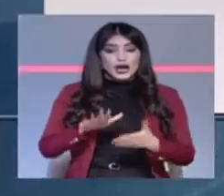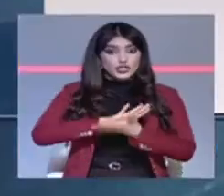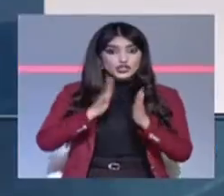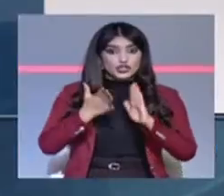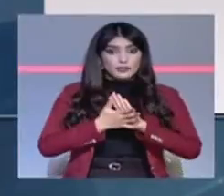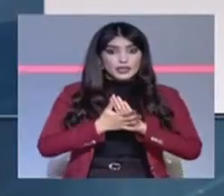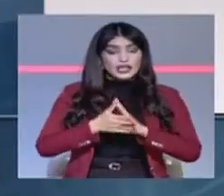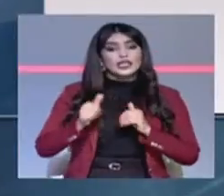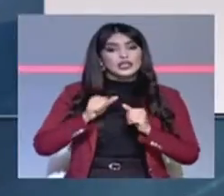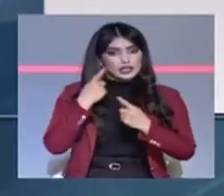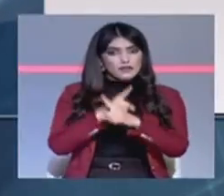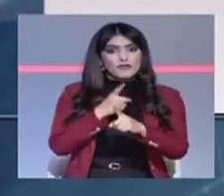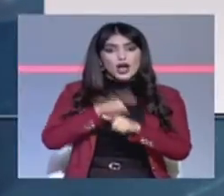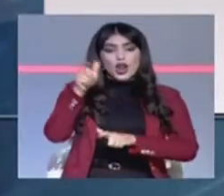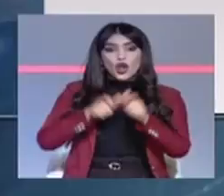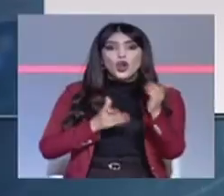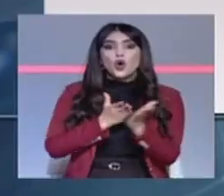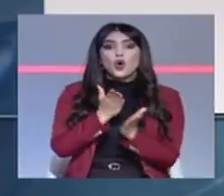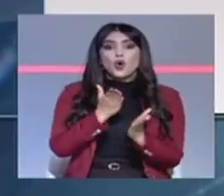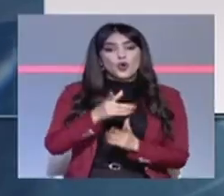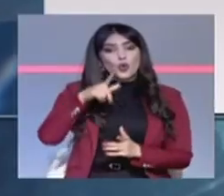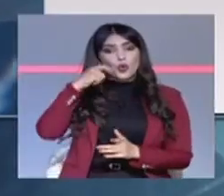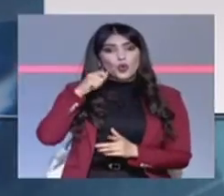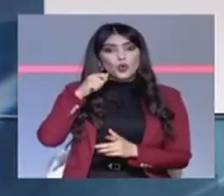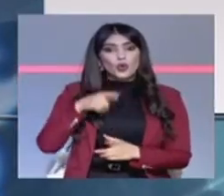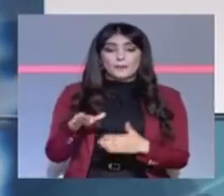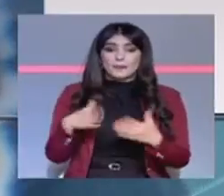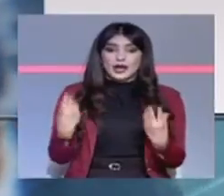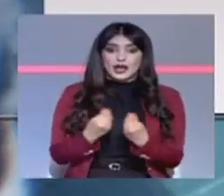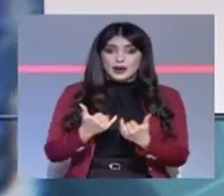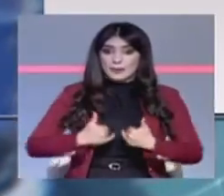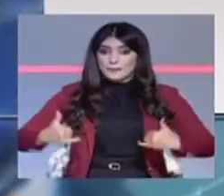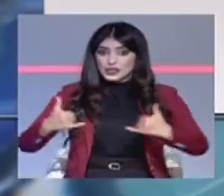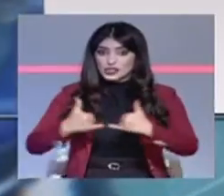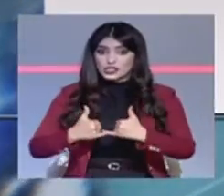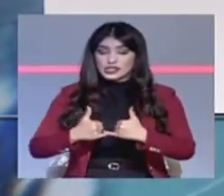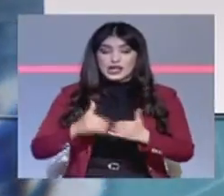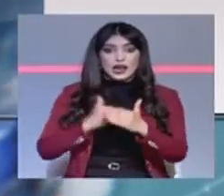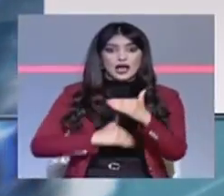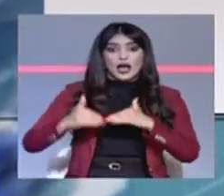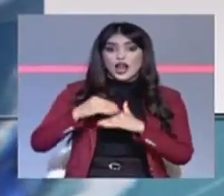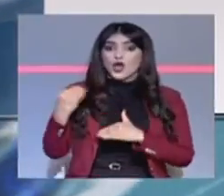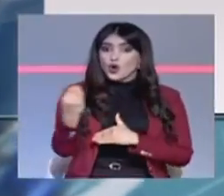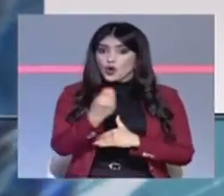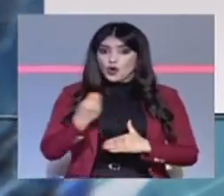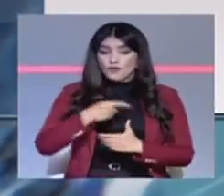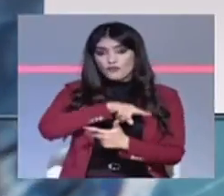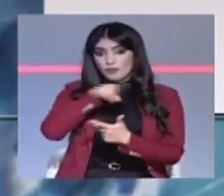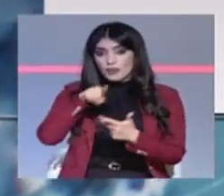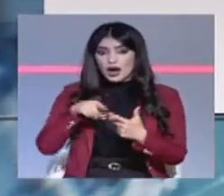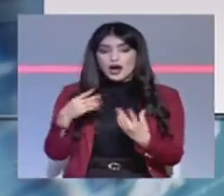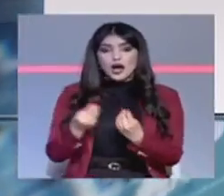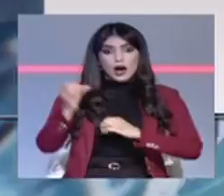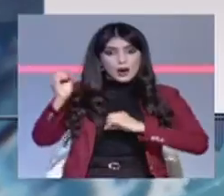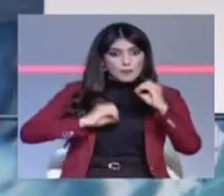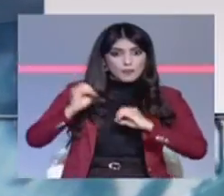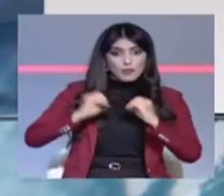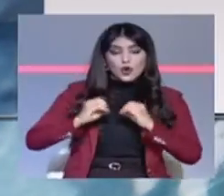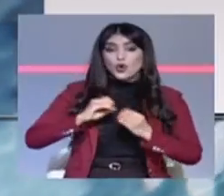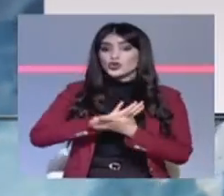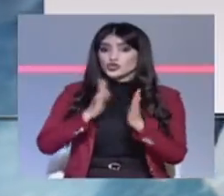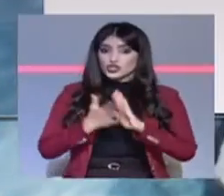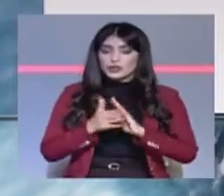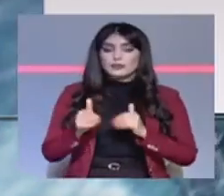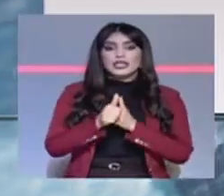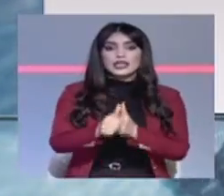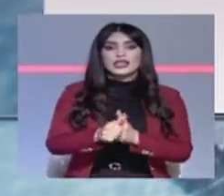بتفعيل المجلس الاعلى للطفوله توسيع نطاق العضويه فيه لتشمل منظمات وجمعيات ناشطه